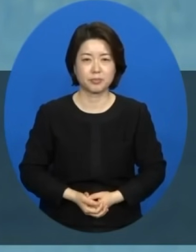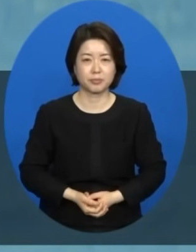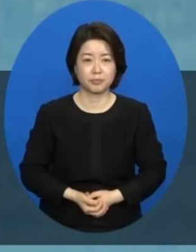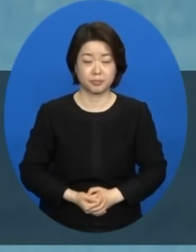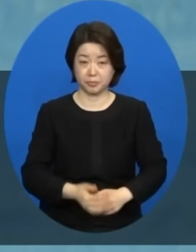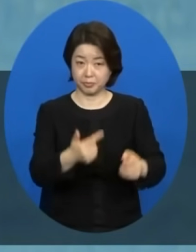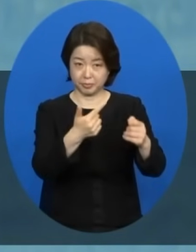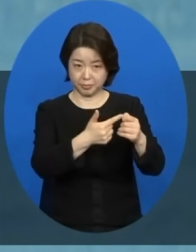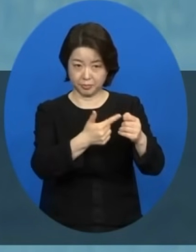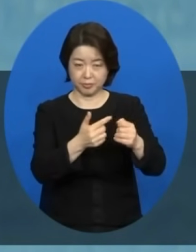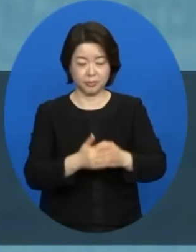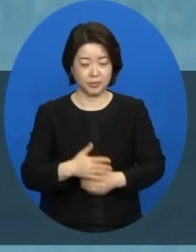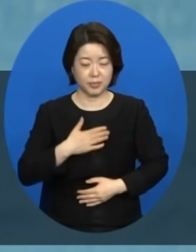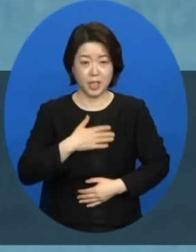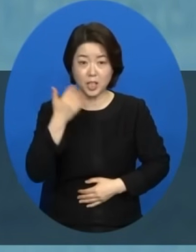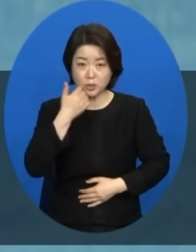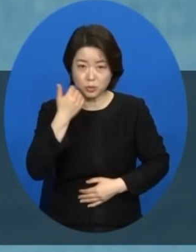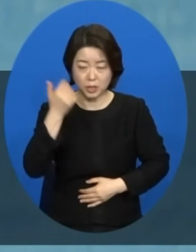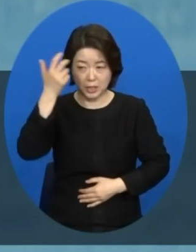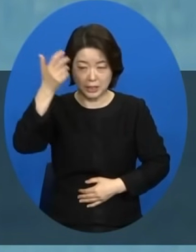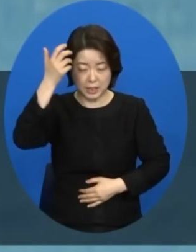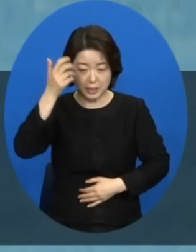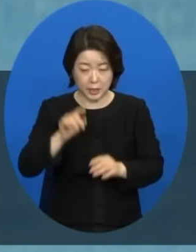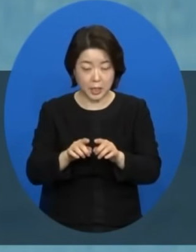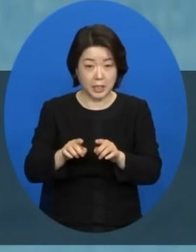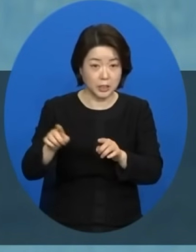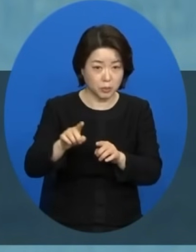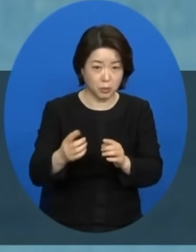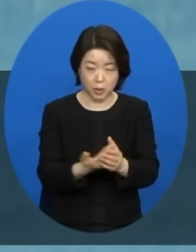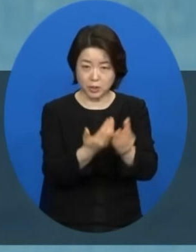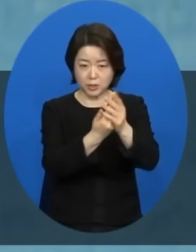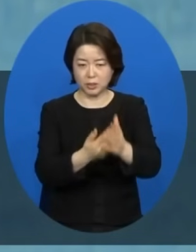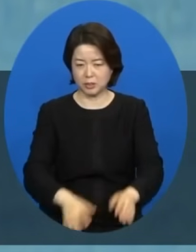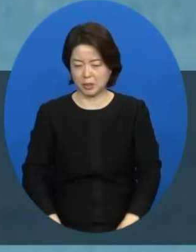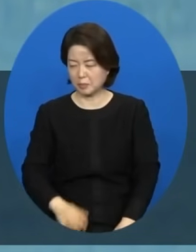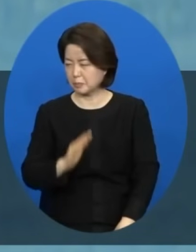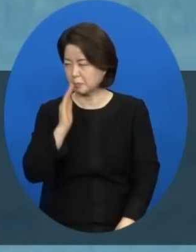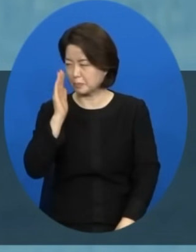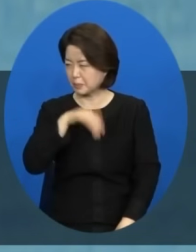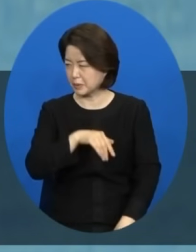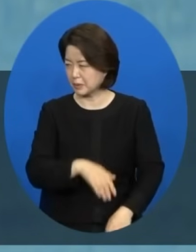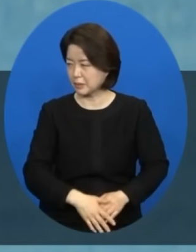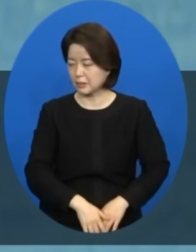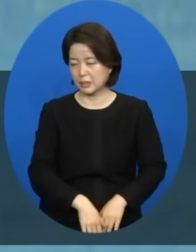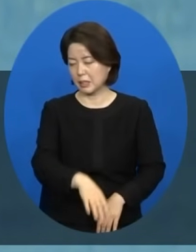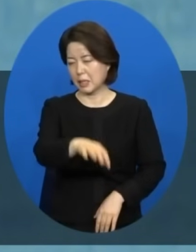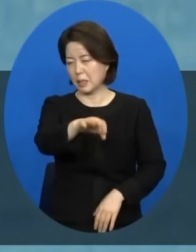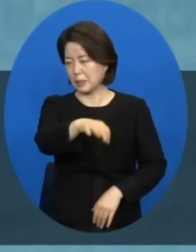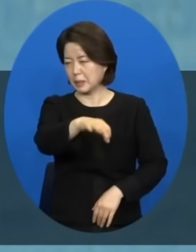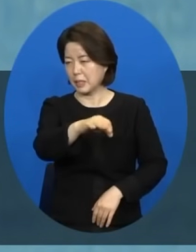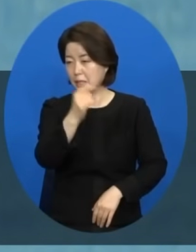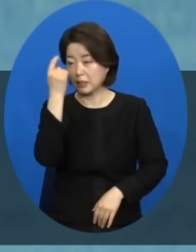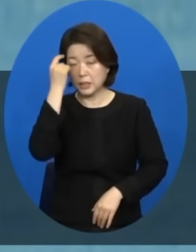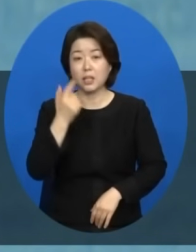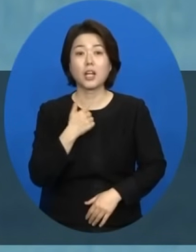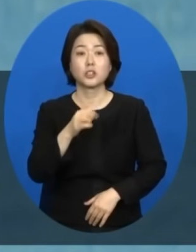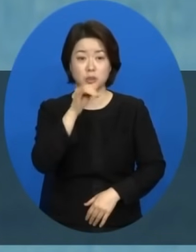여섯 번째, 나는 누군가의 영적 진보와 성장을 애써 무시하거나 저평가하려고 했던 적이